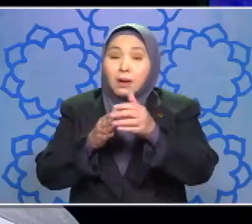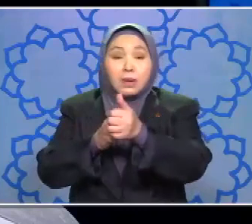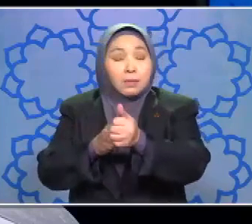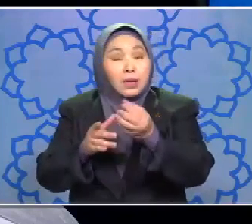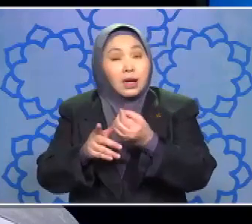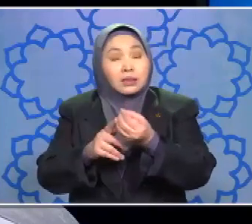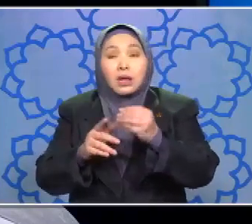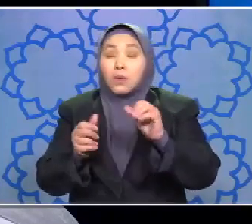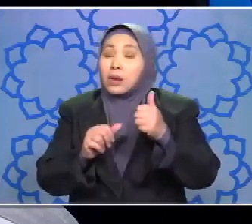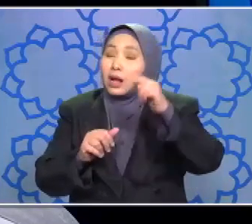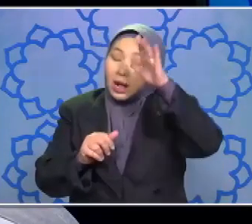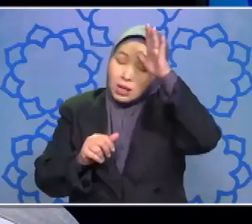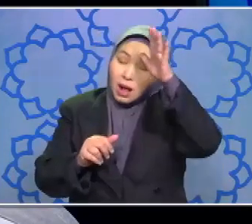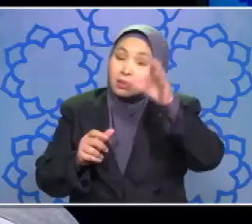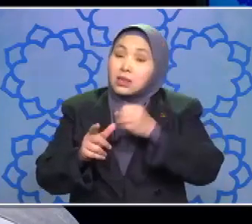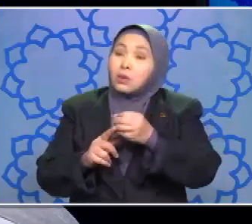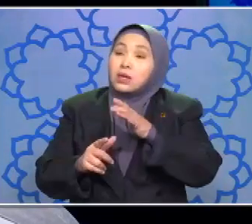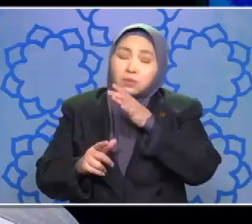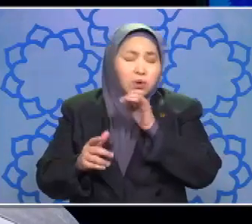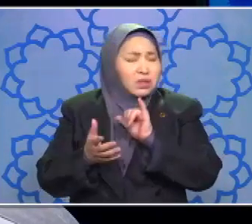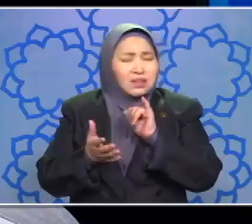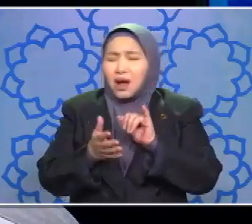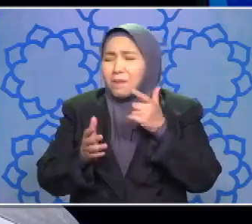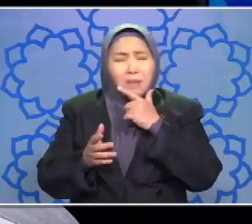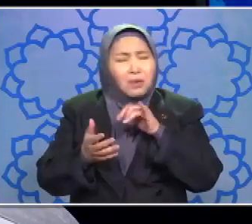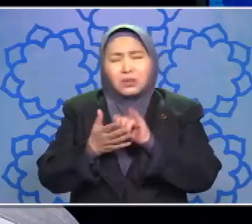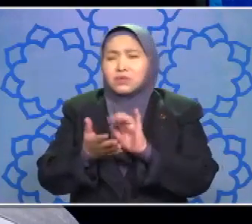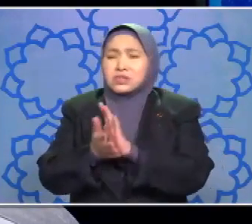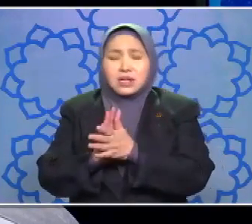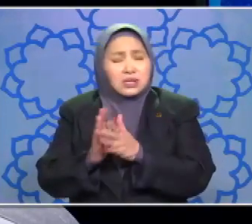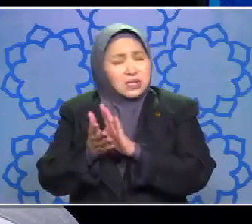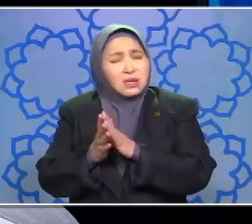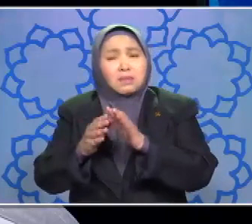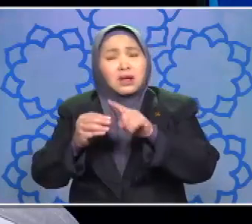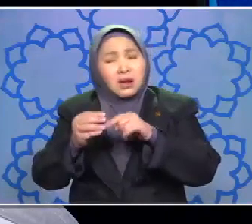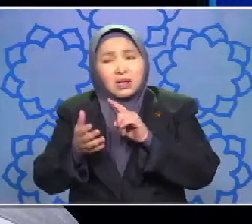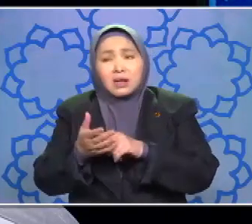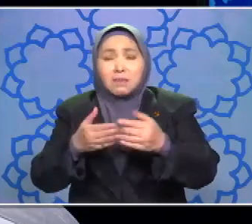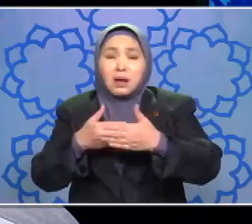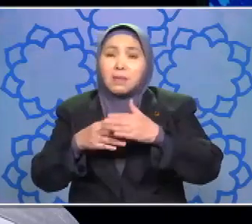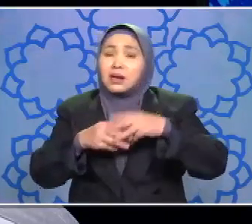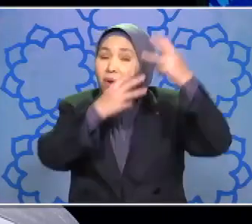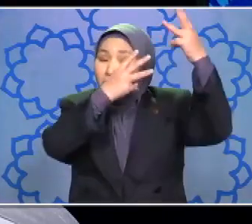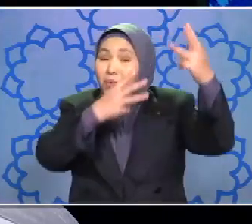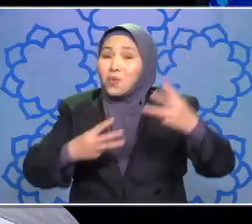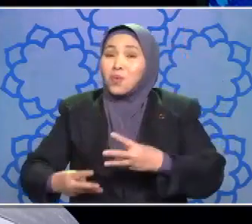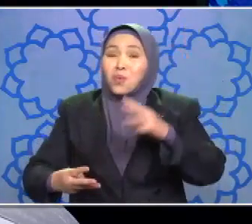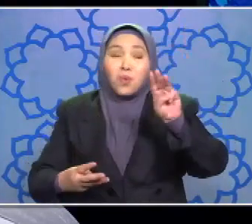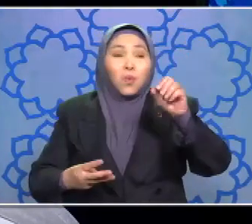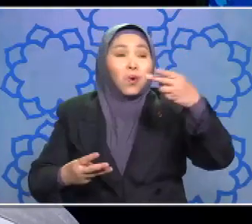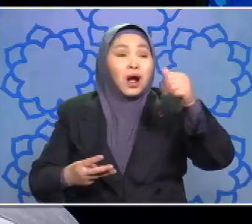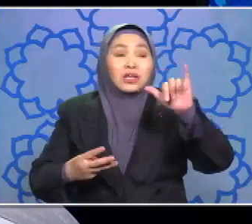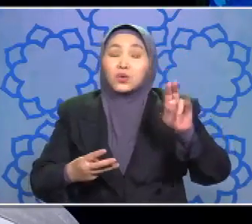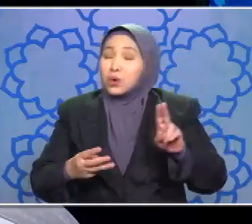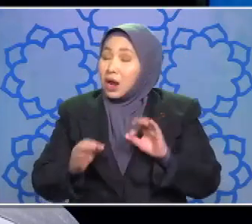ataupun oleh ayah ataupun ibu yang kita tidak mahu ia berlaku. Maka solusi perkara tersebut kembali pada wahyu, dan kalau kita tak